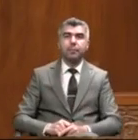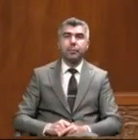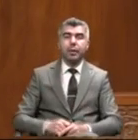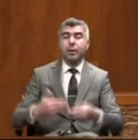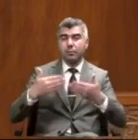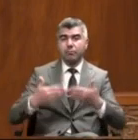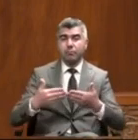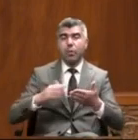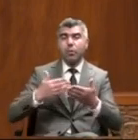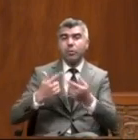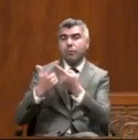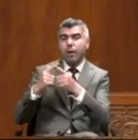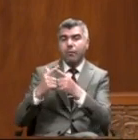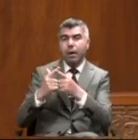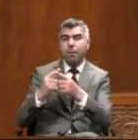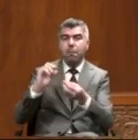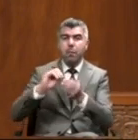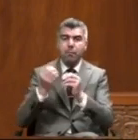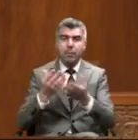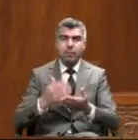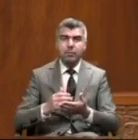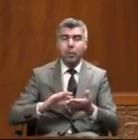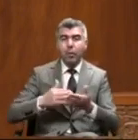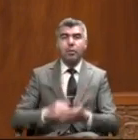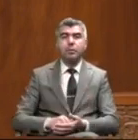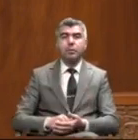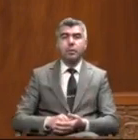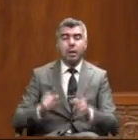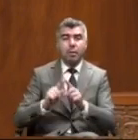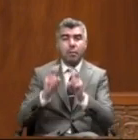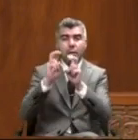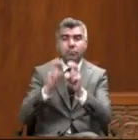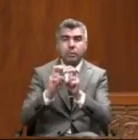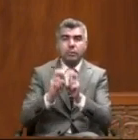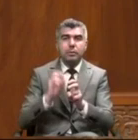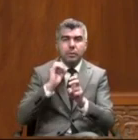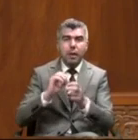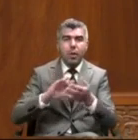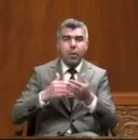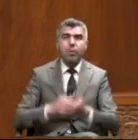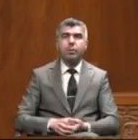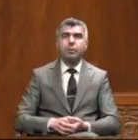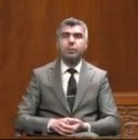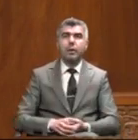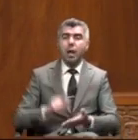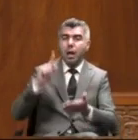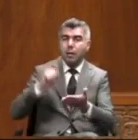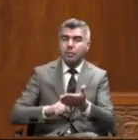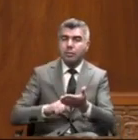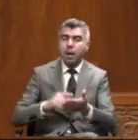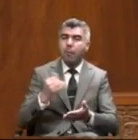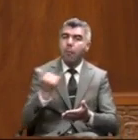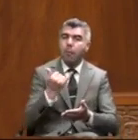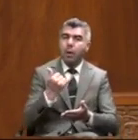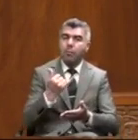ظل ازمات متواليه انهكت اقتصادات كبرى اخرى يجب كما